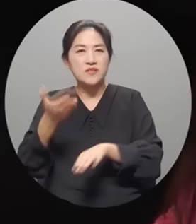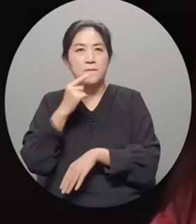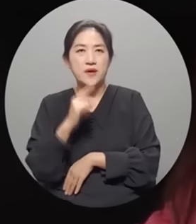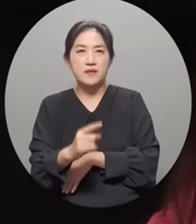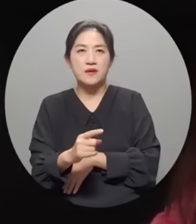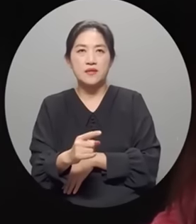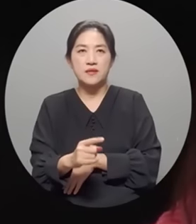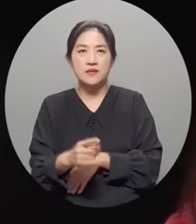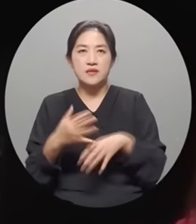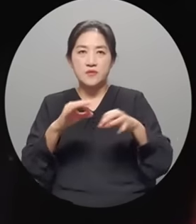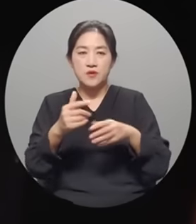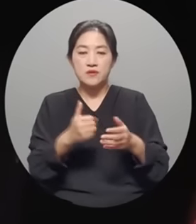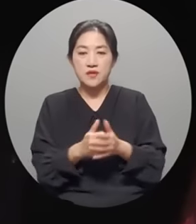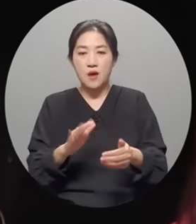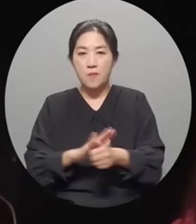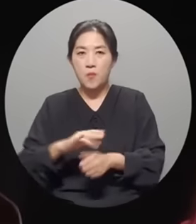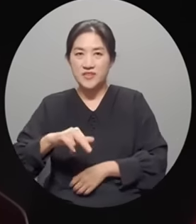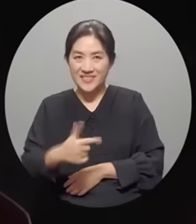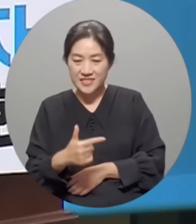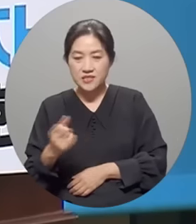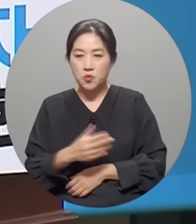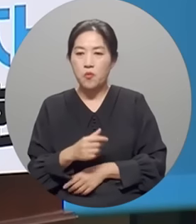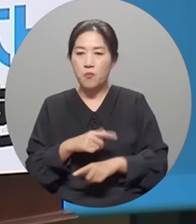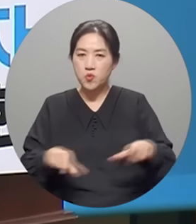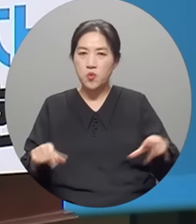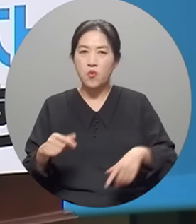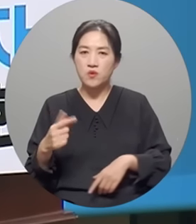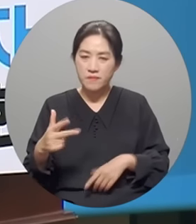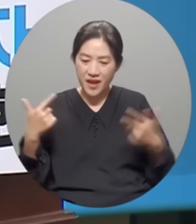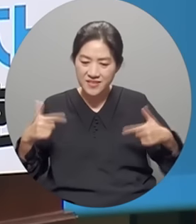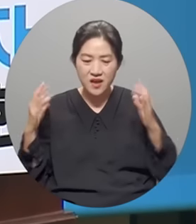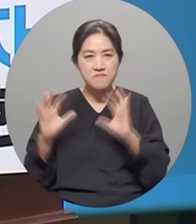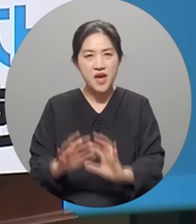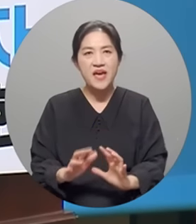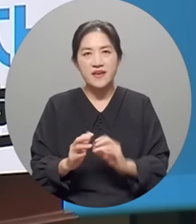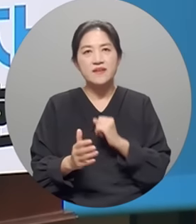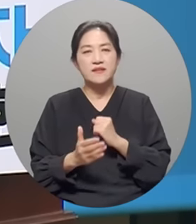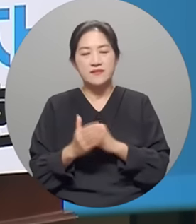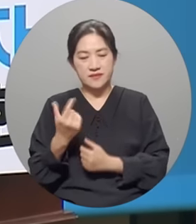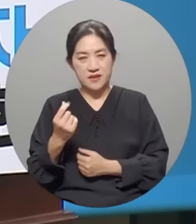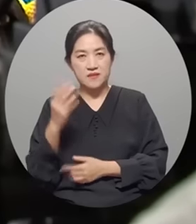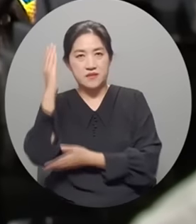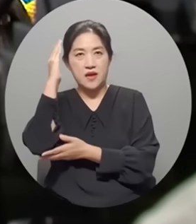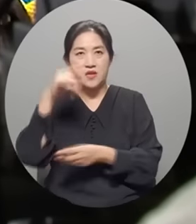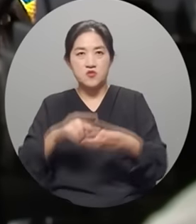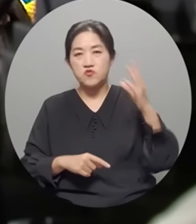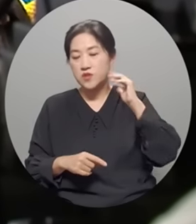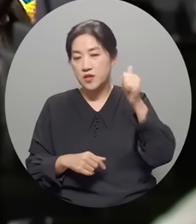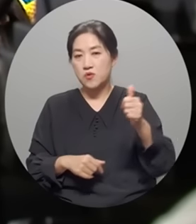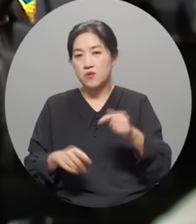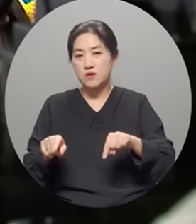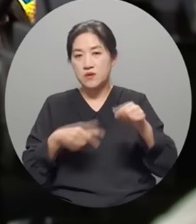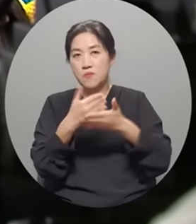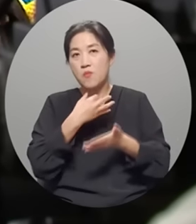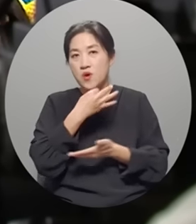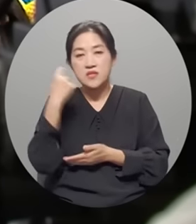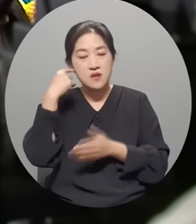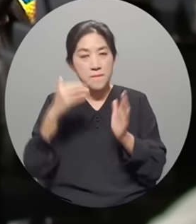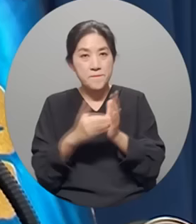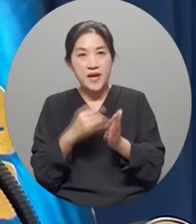사무실에 보좌진 등 평소 예닐곱 명은 항상 있었다고도 했습니다. 윤 대통령 녹취를 들었다는